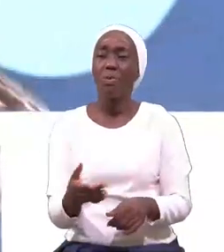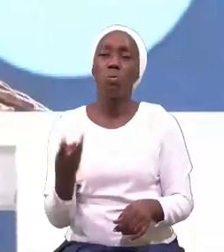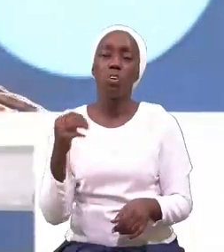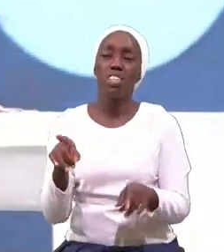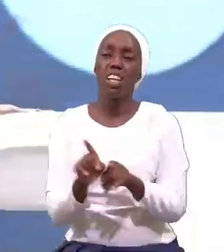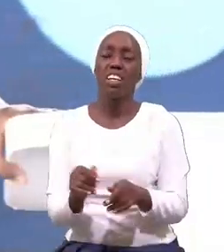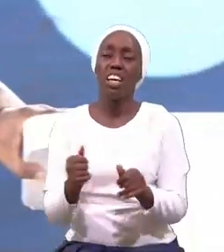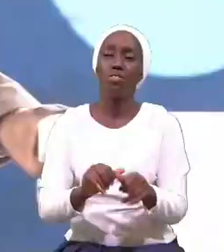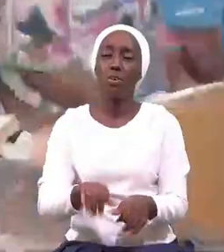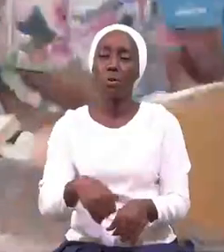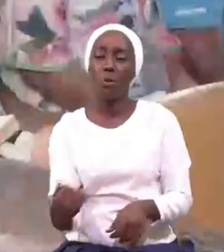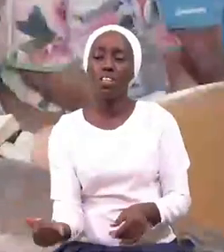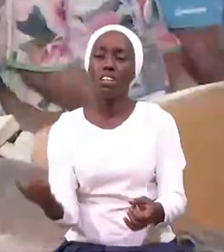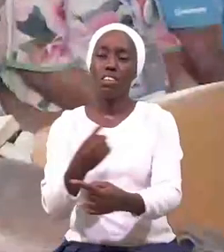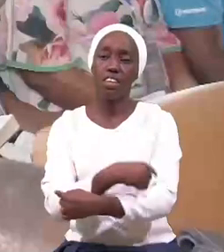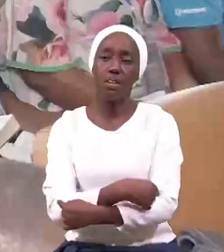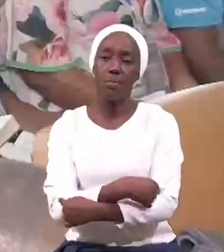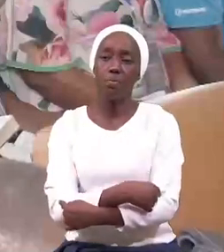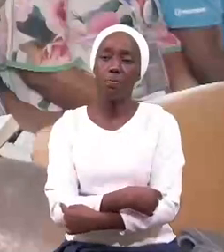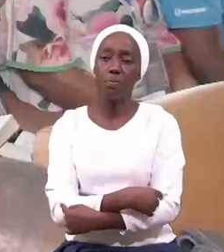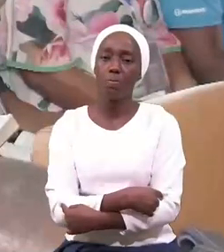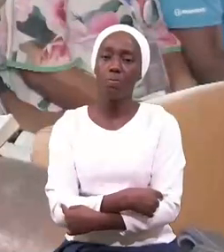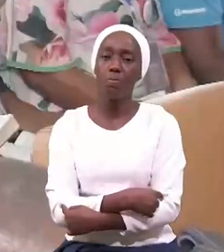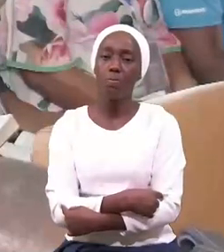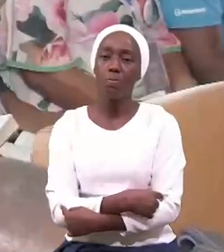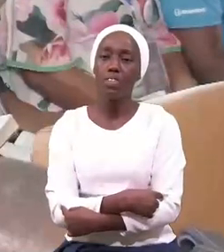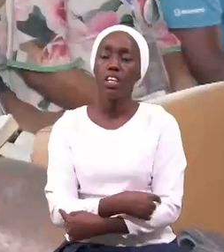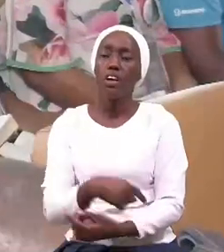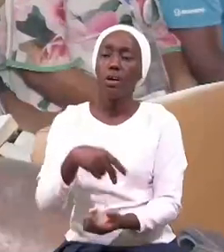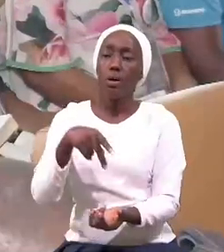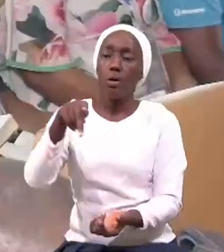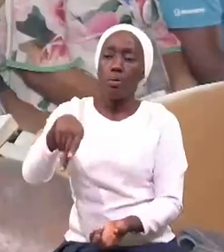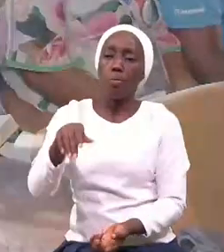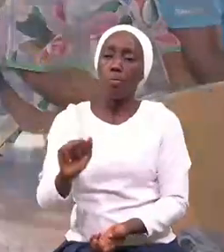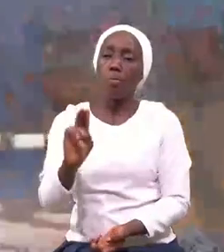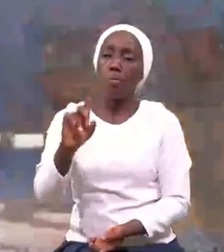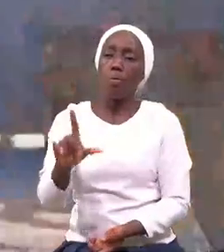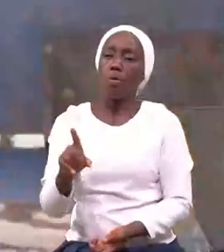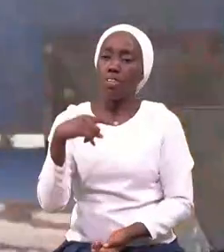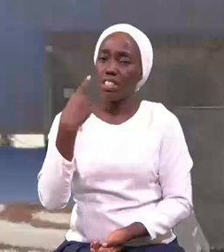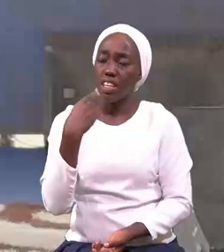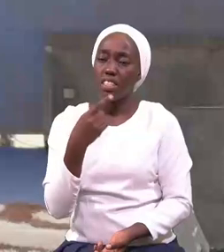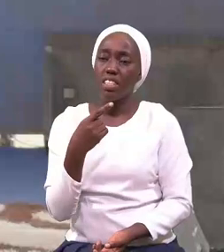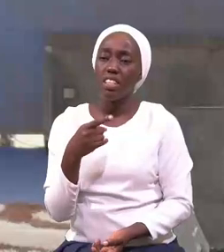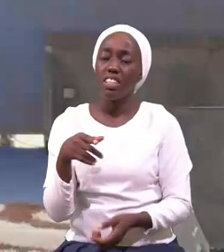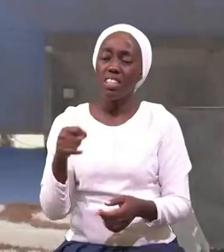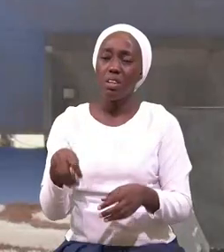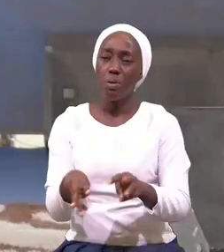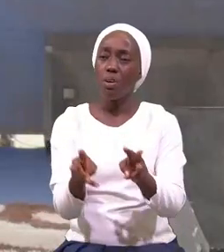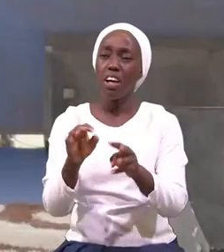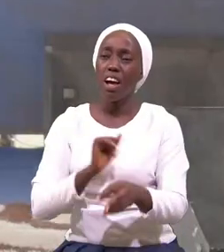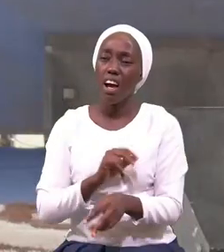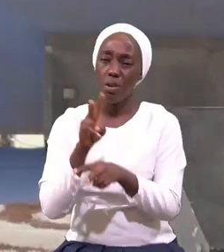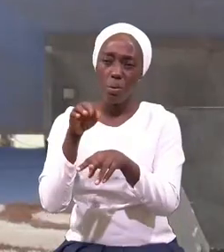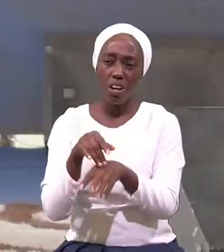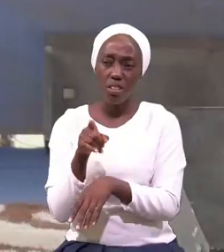Et chaque jour ressemblait à tous les autres jours. Et l'apôtre Paul a dit, tel que je vous vois là,